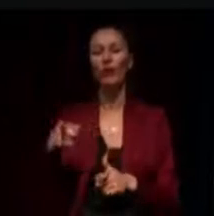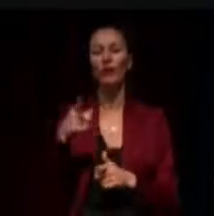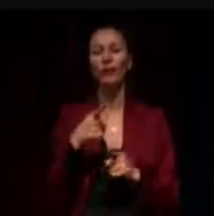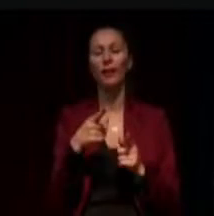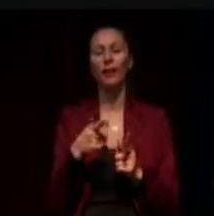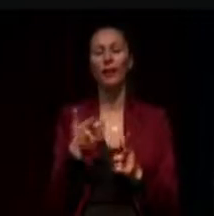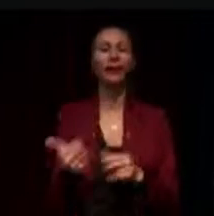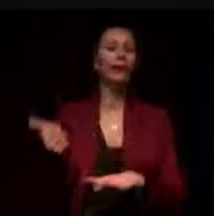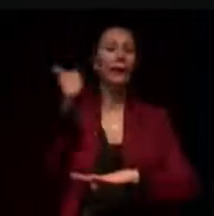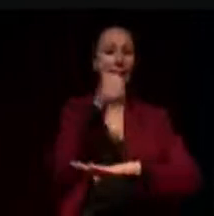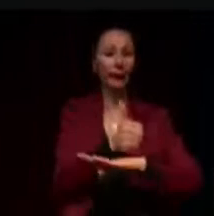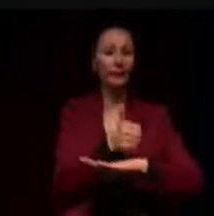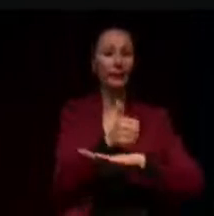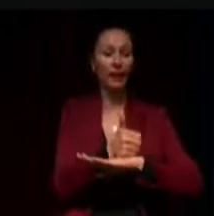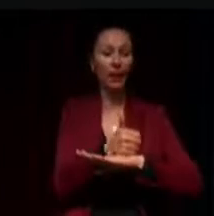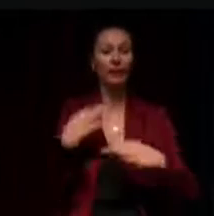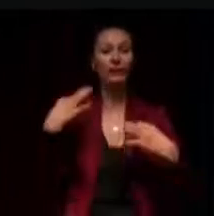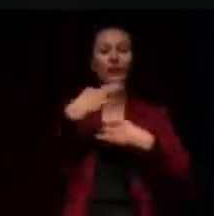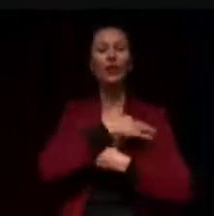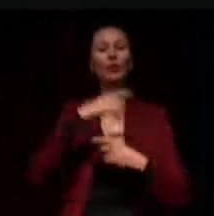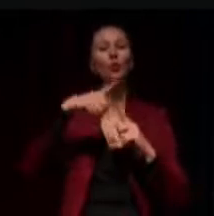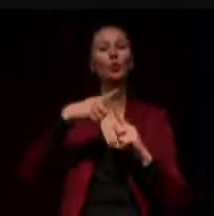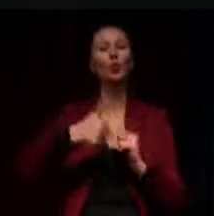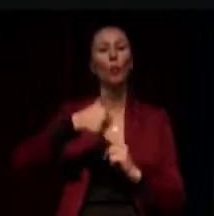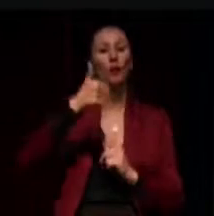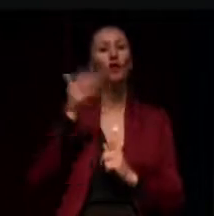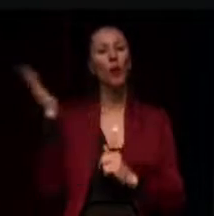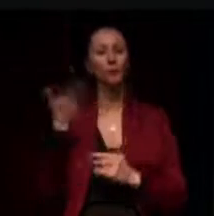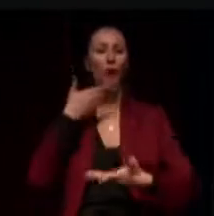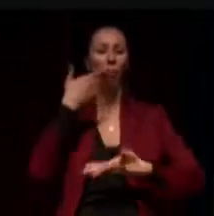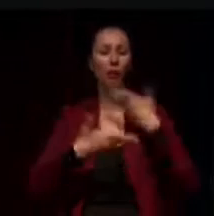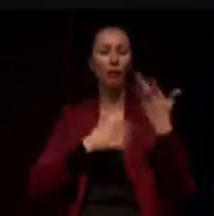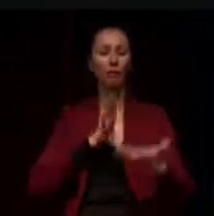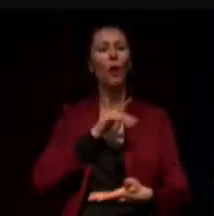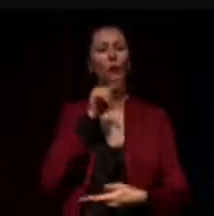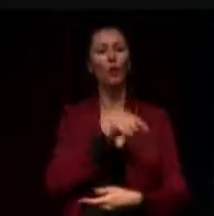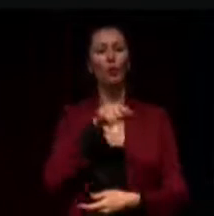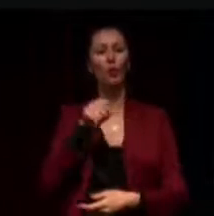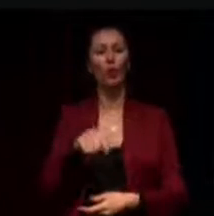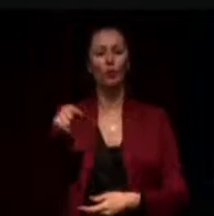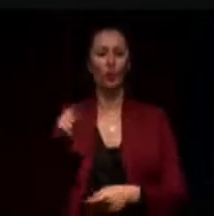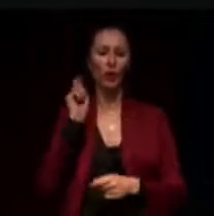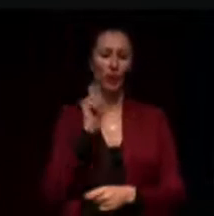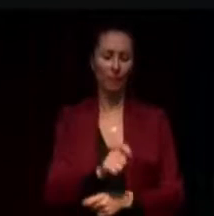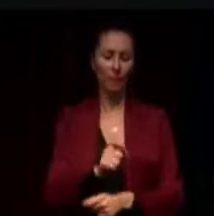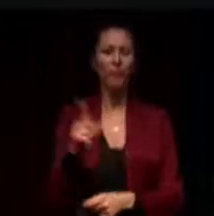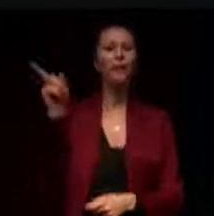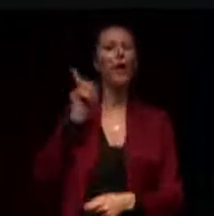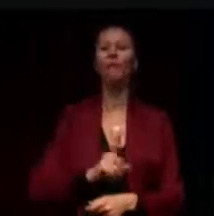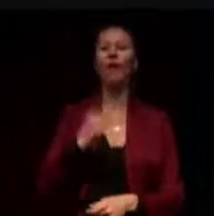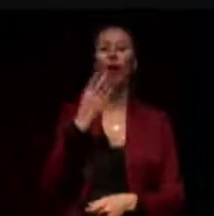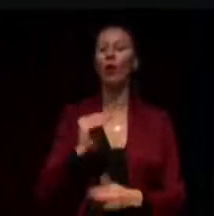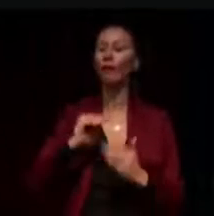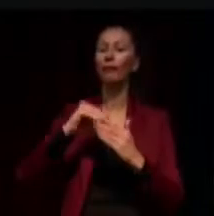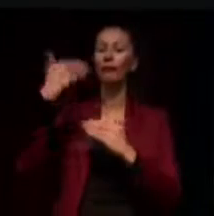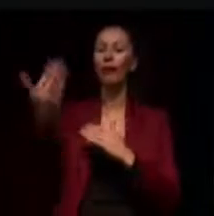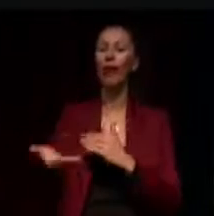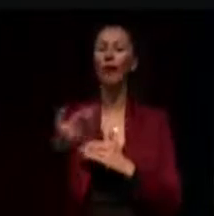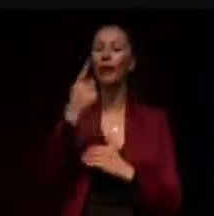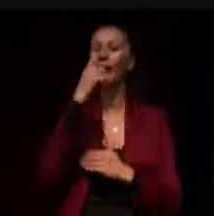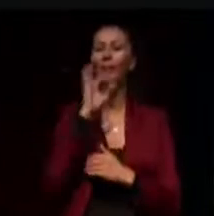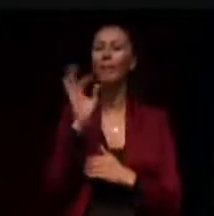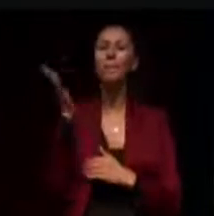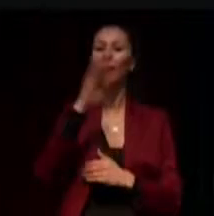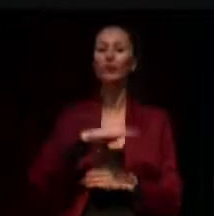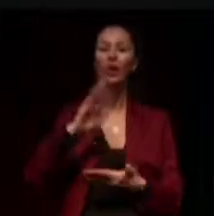diye iktidar Sayın Tunç Başkanımız anlatır. Bunları yaptım. Aday olan diğer